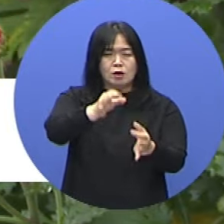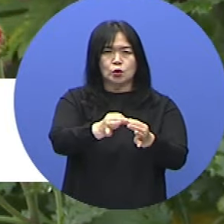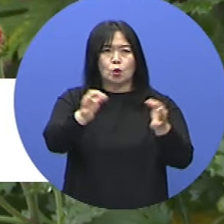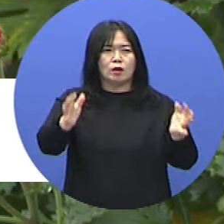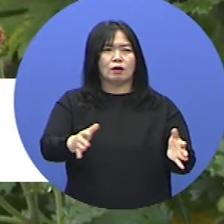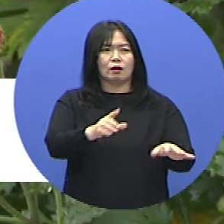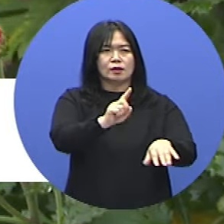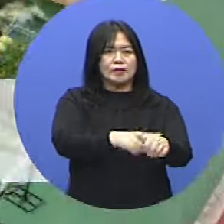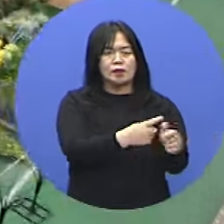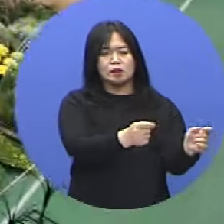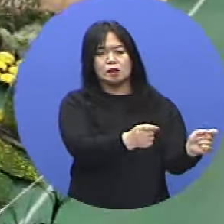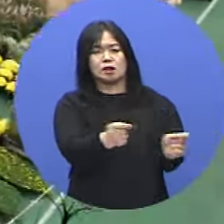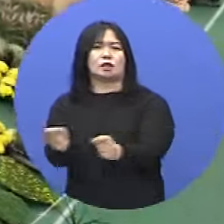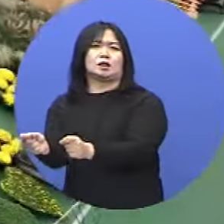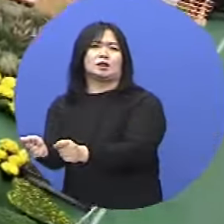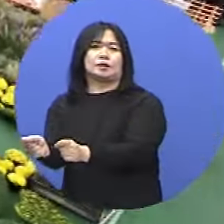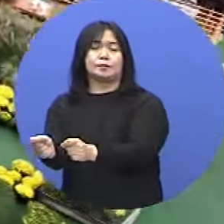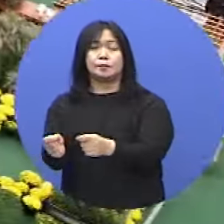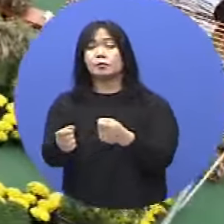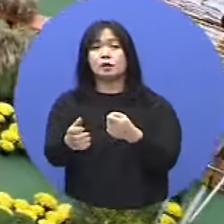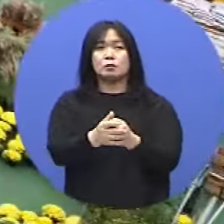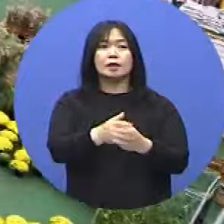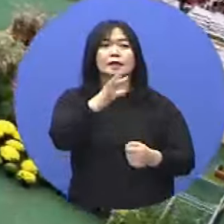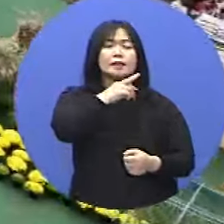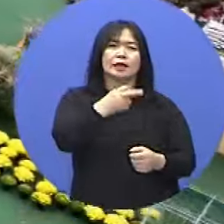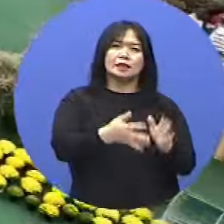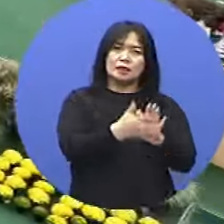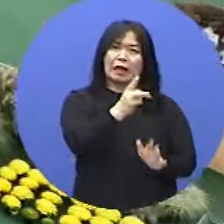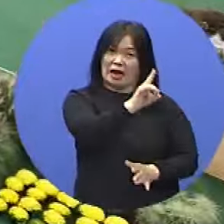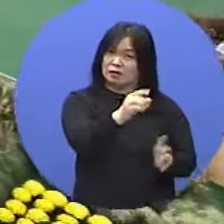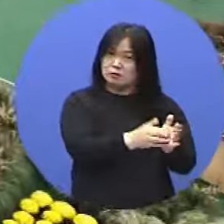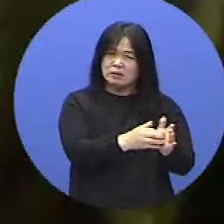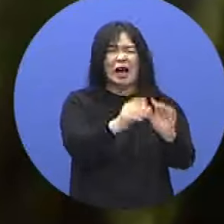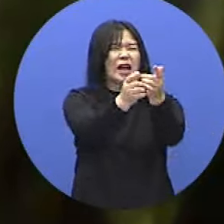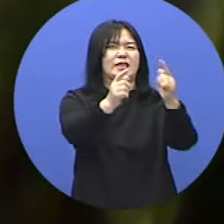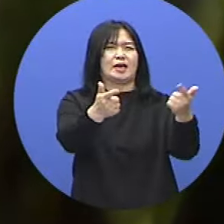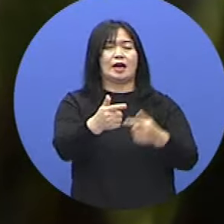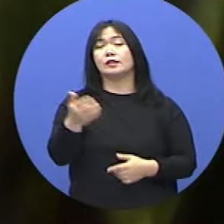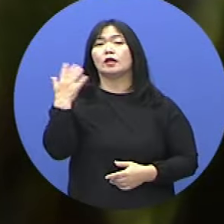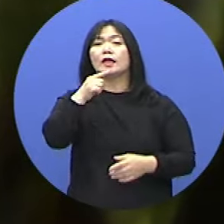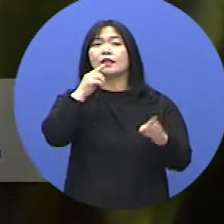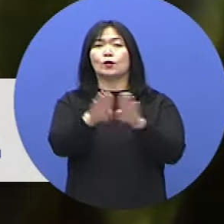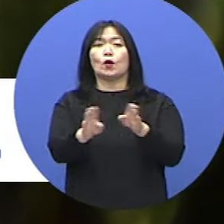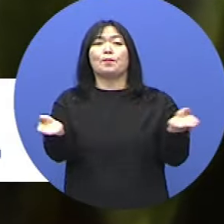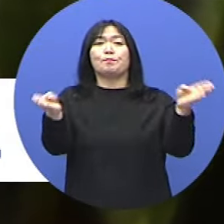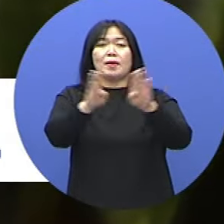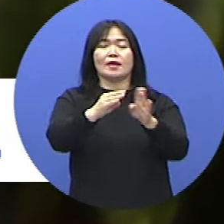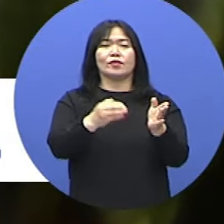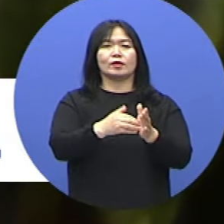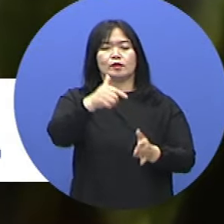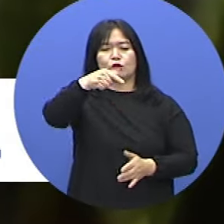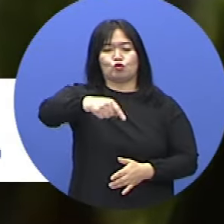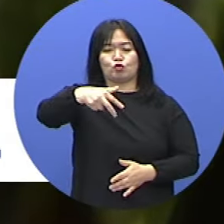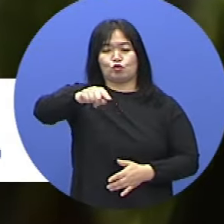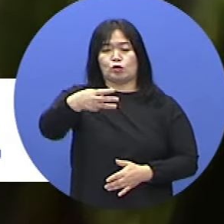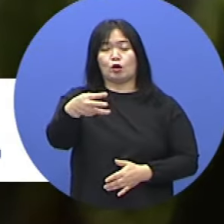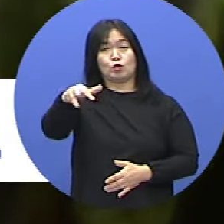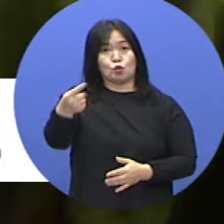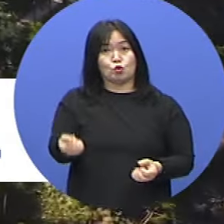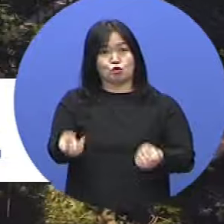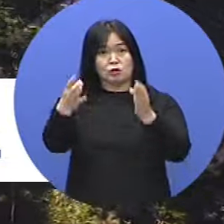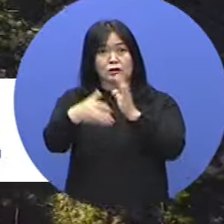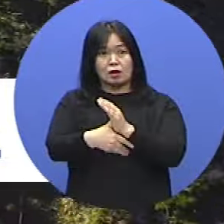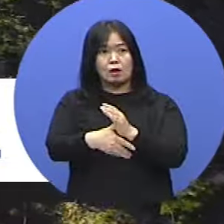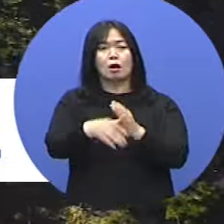지연이 되는 거죠이 같은 상황은 익산만의 일은 아닙니다 지난 일요일 폐막한 정읍 구절초 축제도 개화가